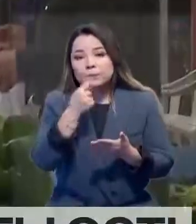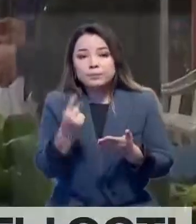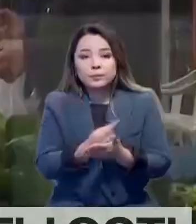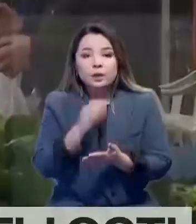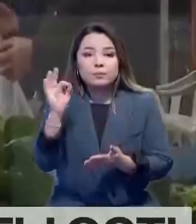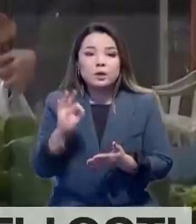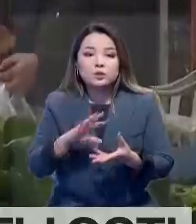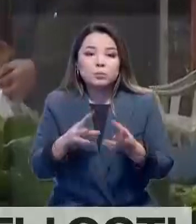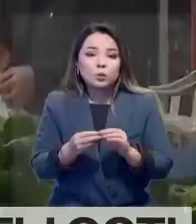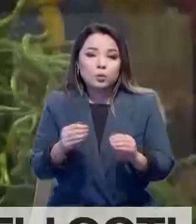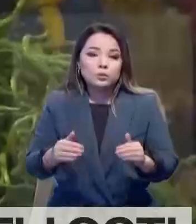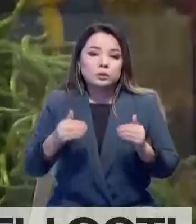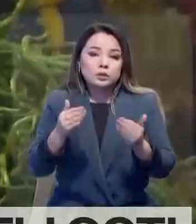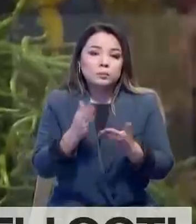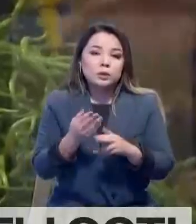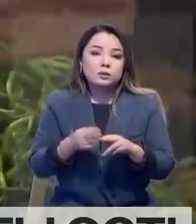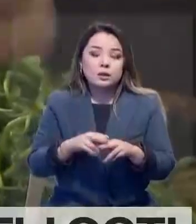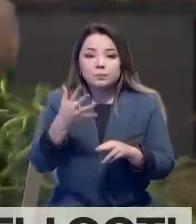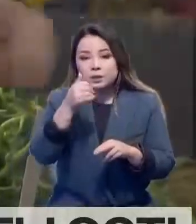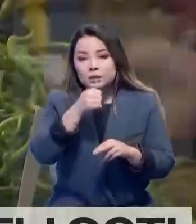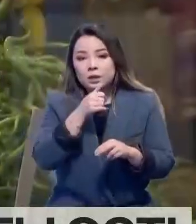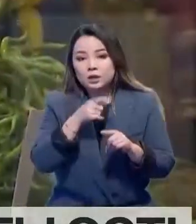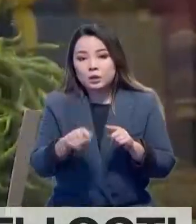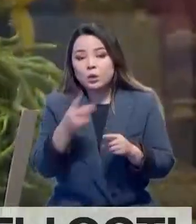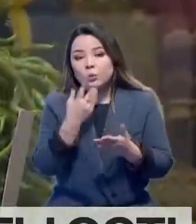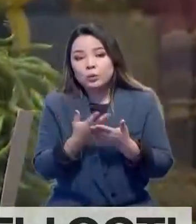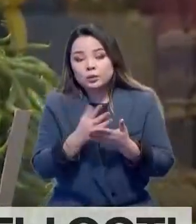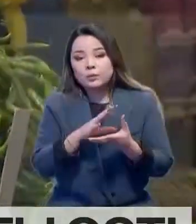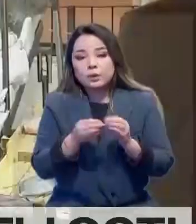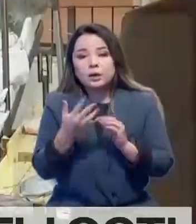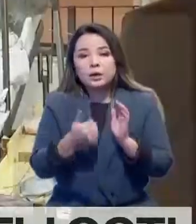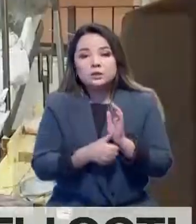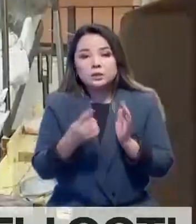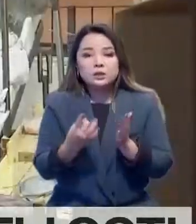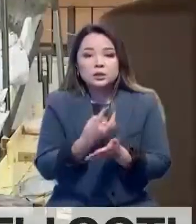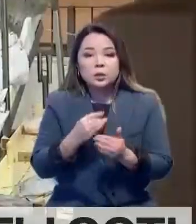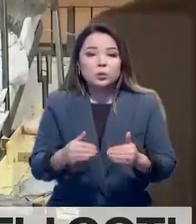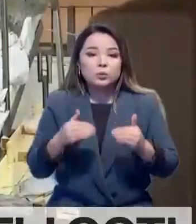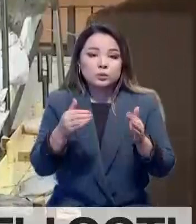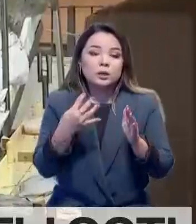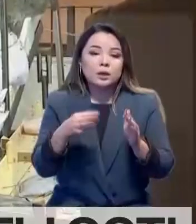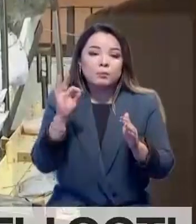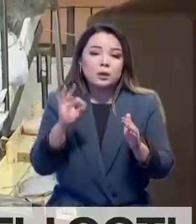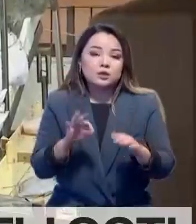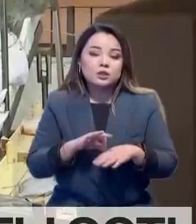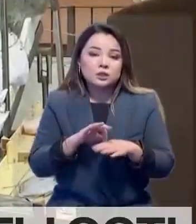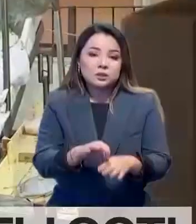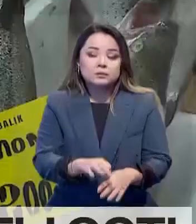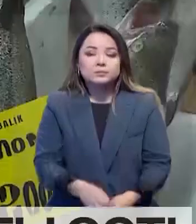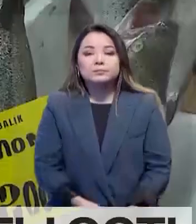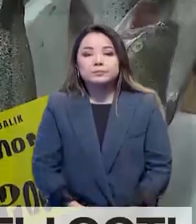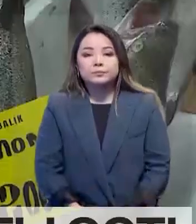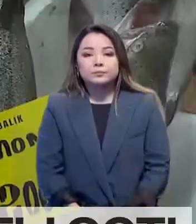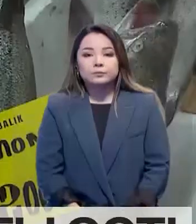рет пайыздық мөлшерлеме өсті. Сөйтіп 5 айдың ішінде көрсеткіш осымен 6-шы рет көтеріліп 40%-ға жетті.